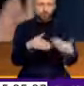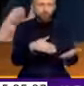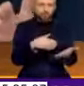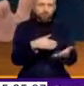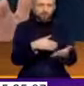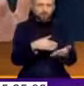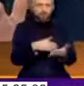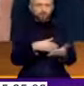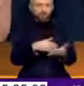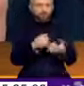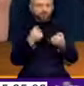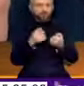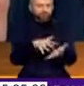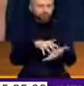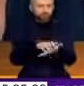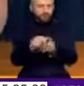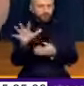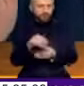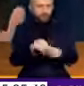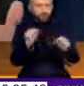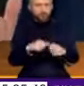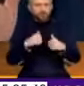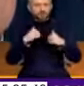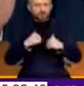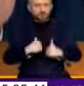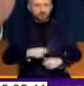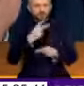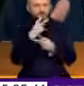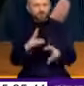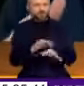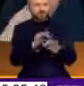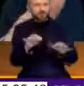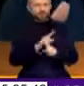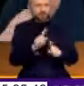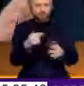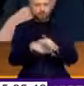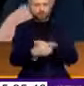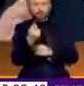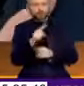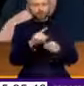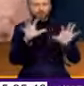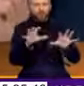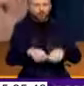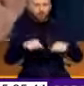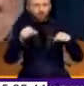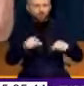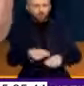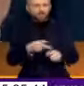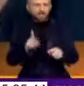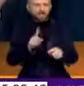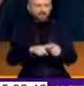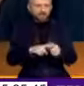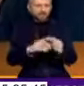з іншого боку до Вишгород і все зносити, можна спокійно, не дивлячись ні на що, тому що жодного законного права на ці